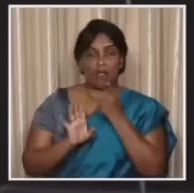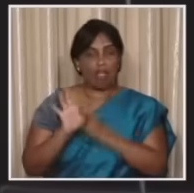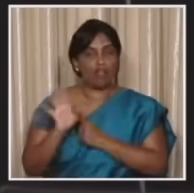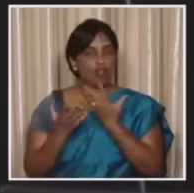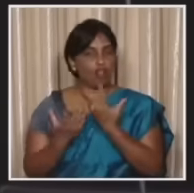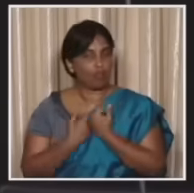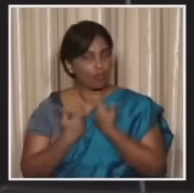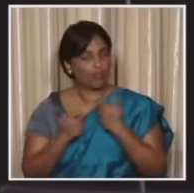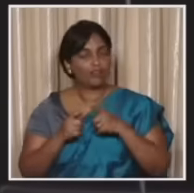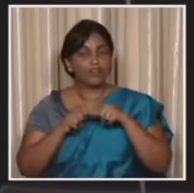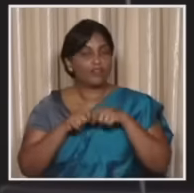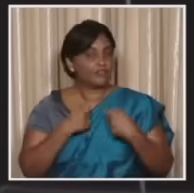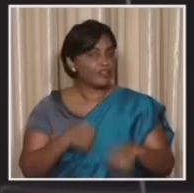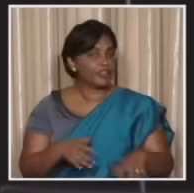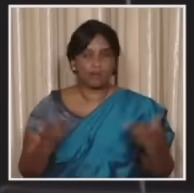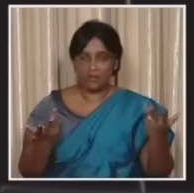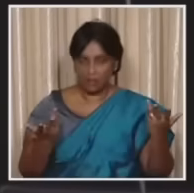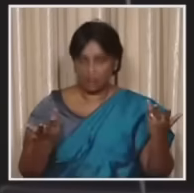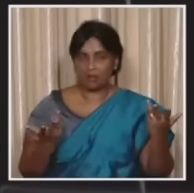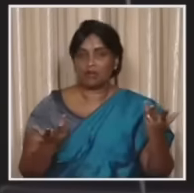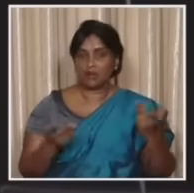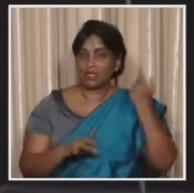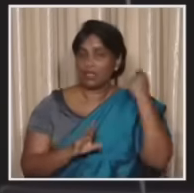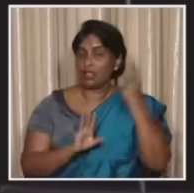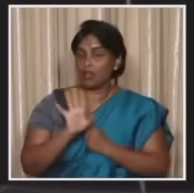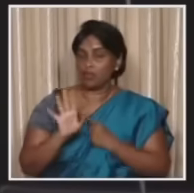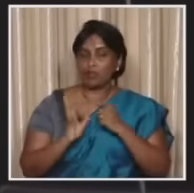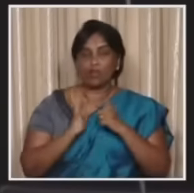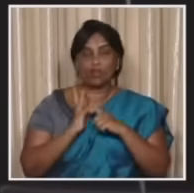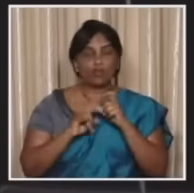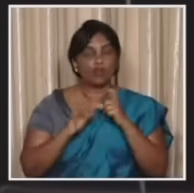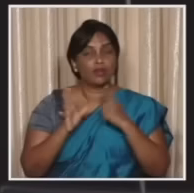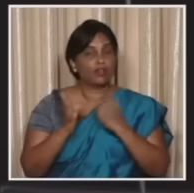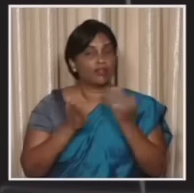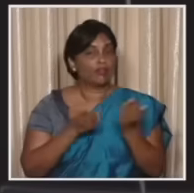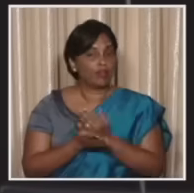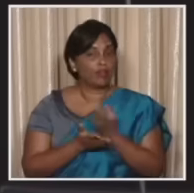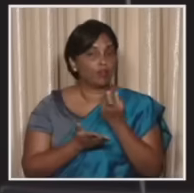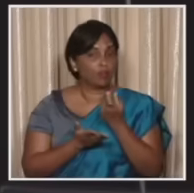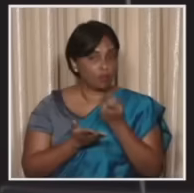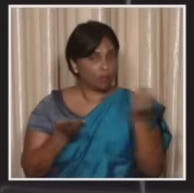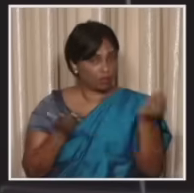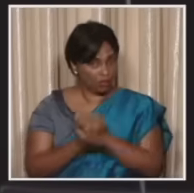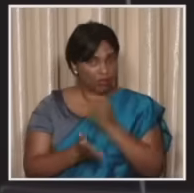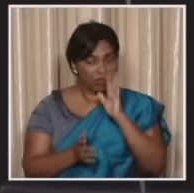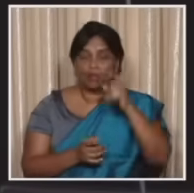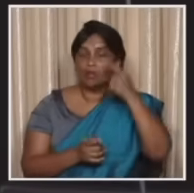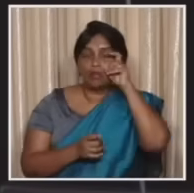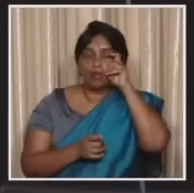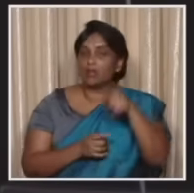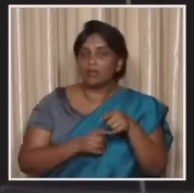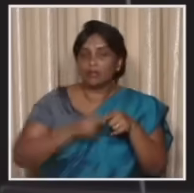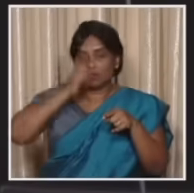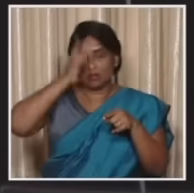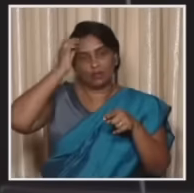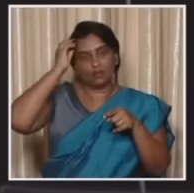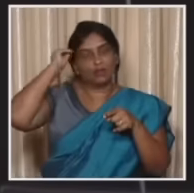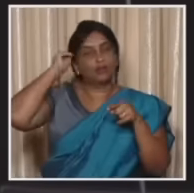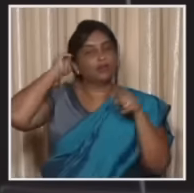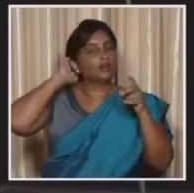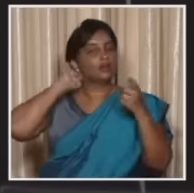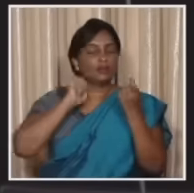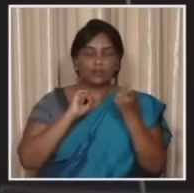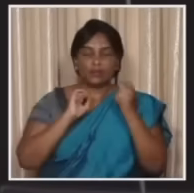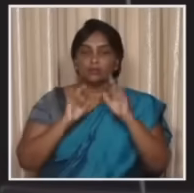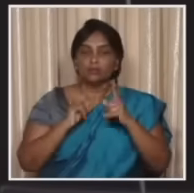වගේම වියදම ගියෙත් නැහැ. දැන් ගිය අවුරුද්දේ UDA එකට වෙන් කරපු මුදල් වෙන් කරාද කියලා ඔබතුමා කල්පනා කර බලන්න. ඒ